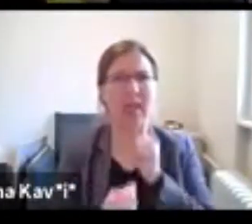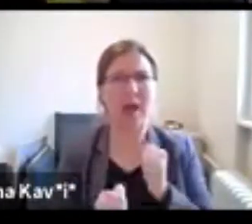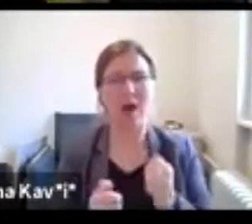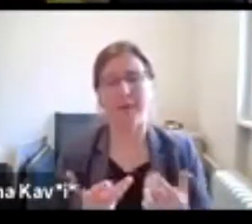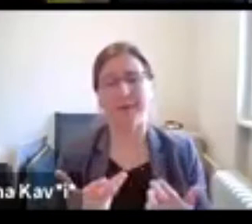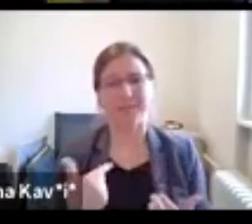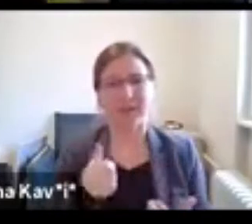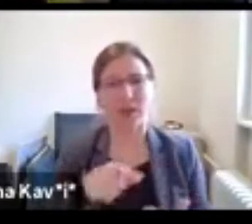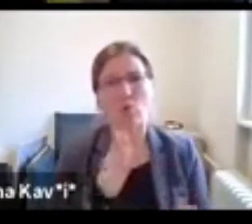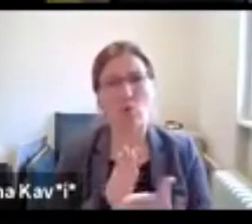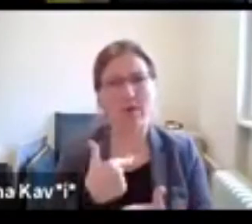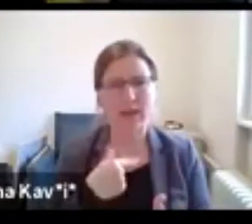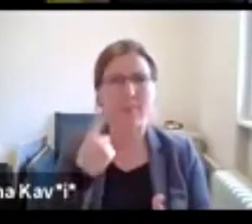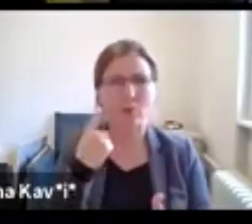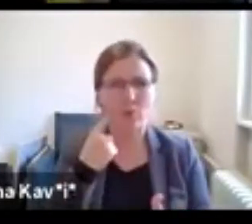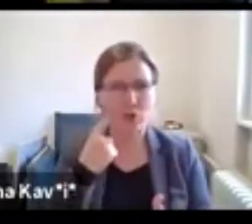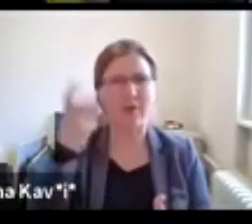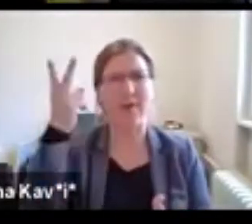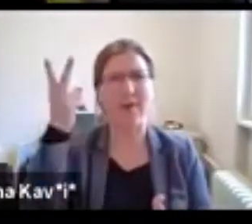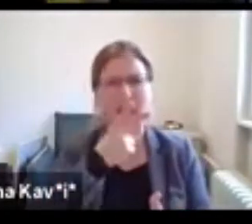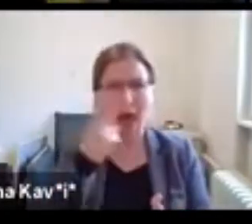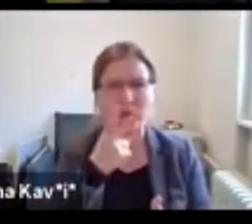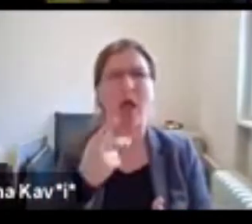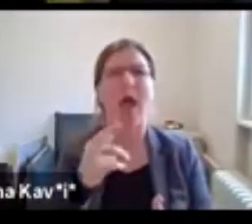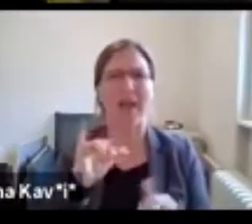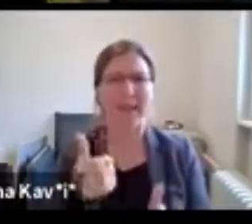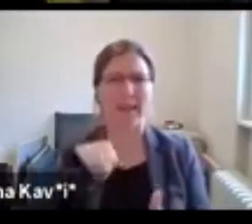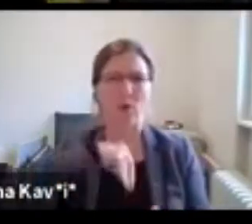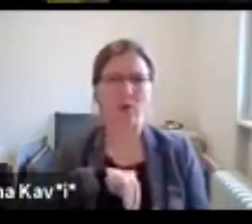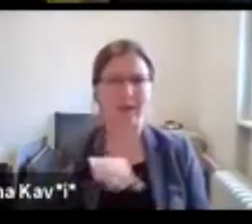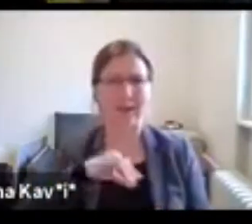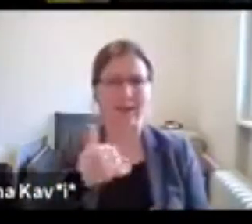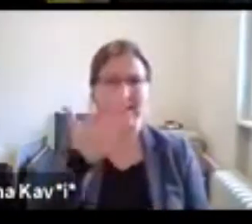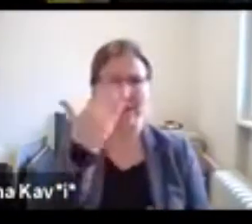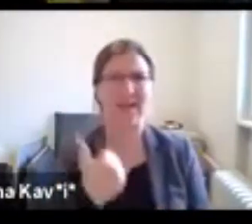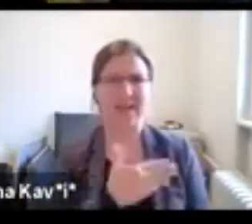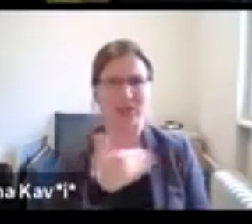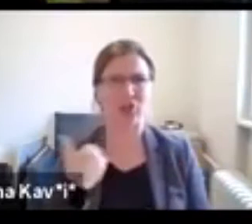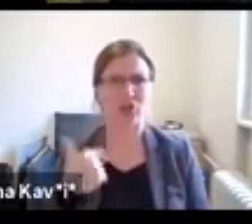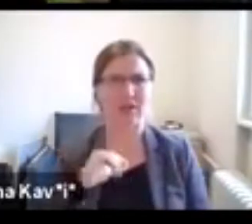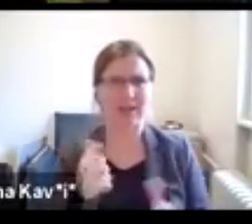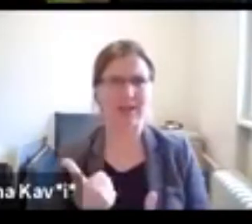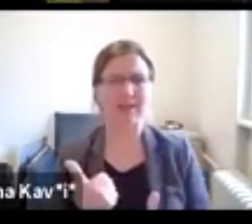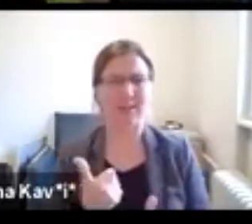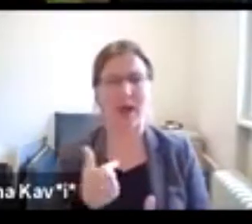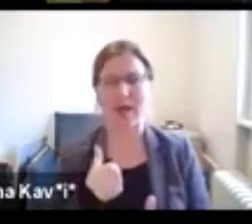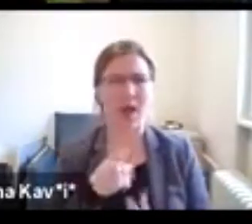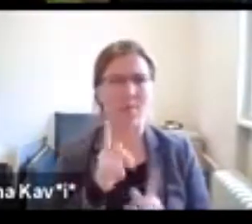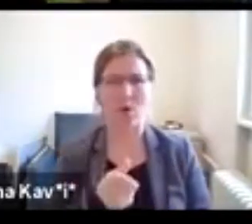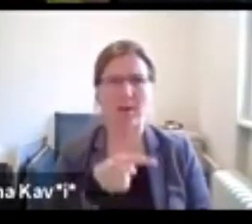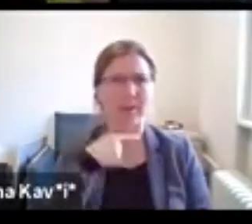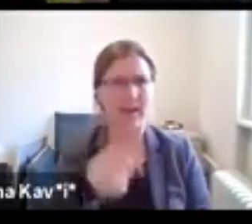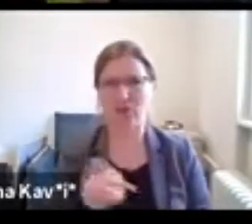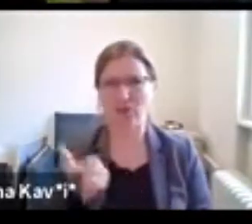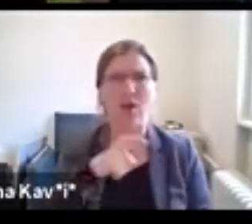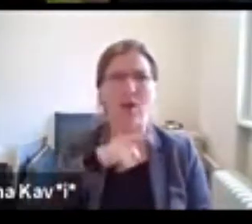stvari, ali jesam kršćanin i reći ću, očito je Bog imao